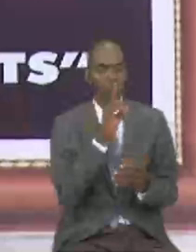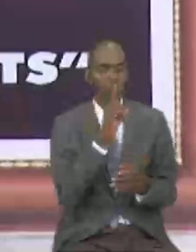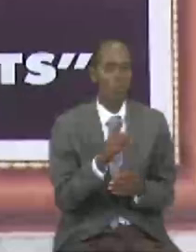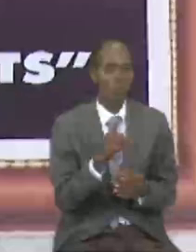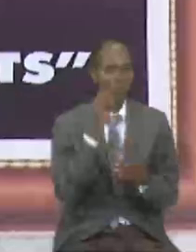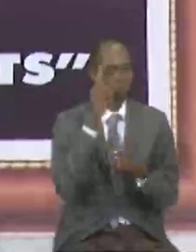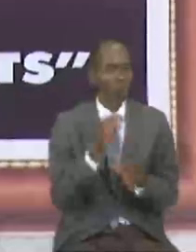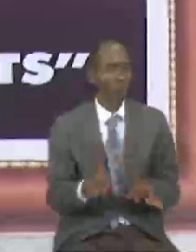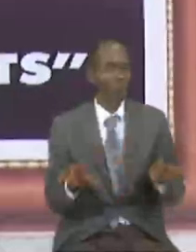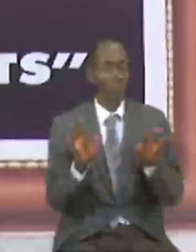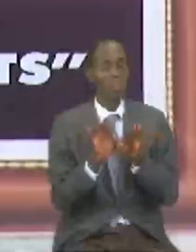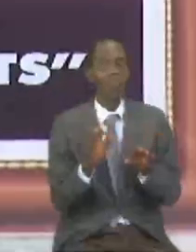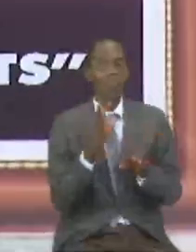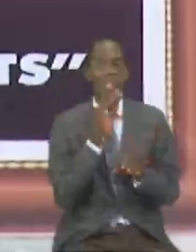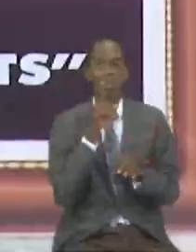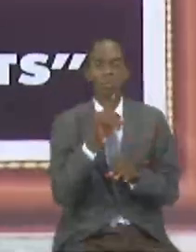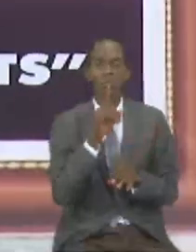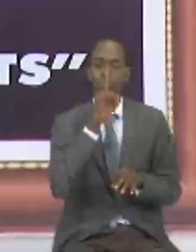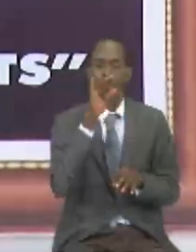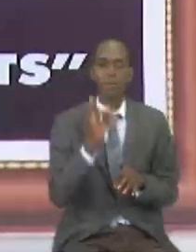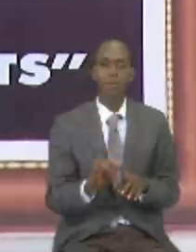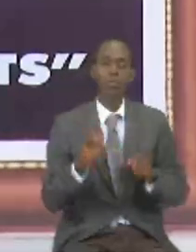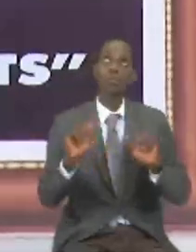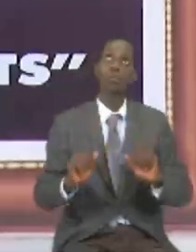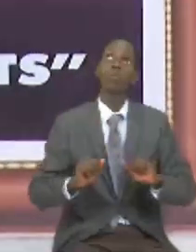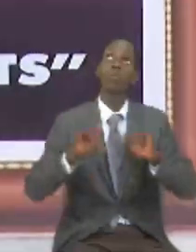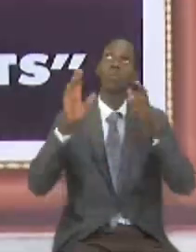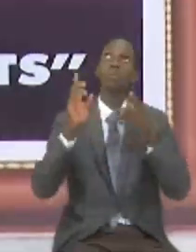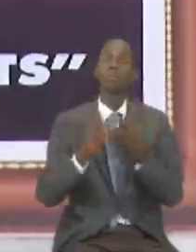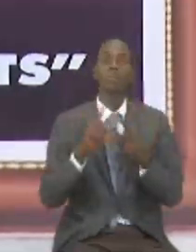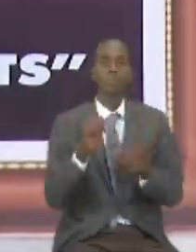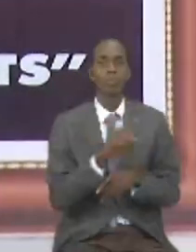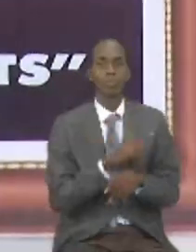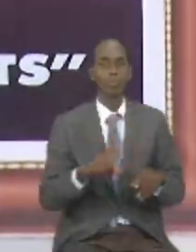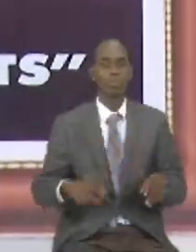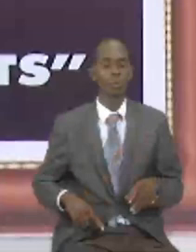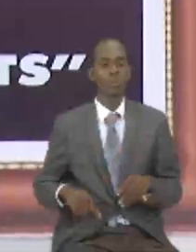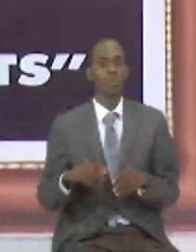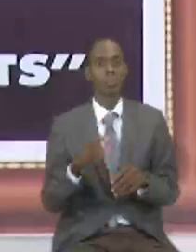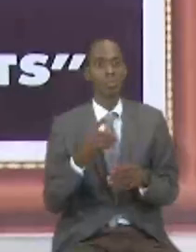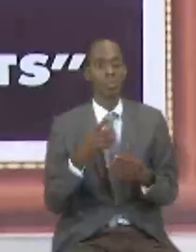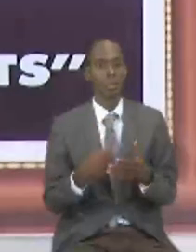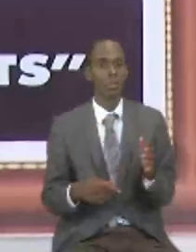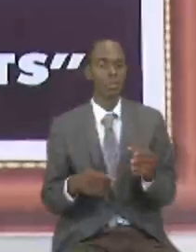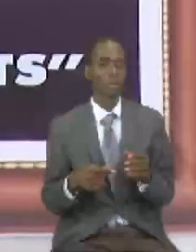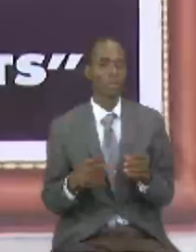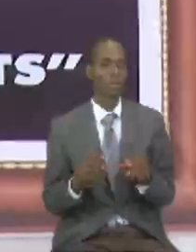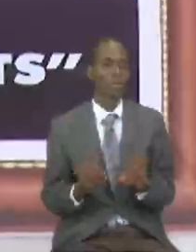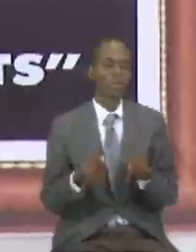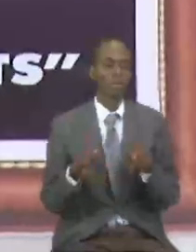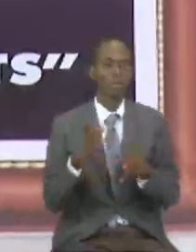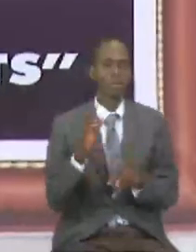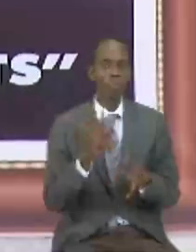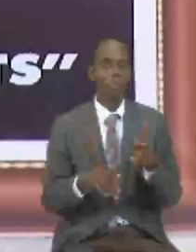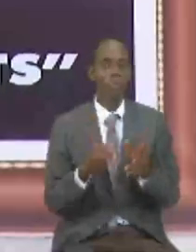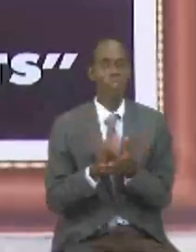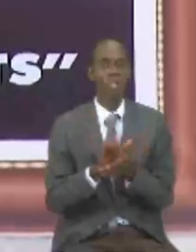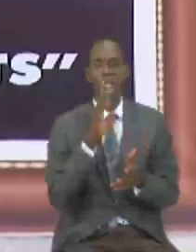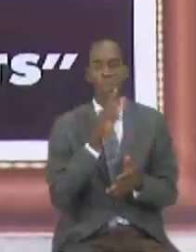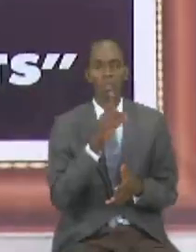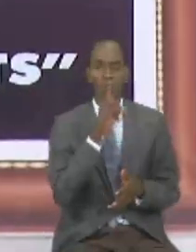qui sont des gens qui sont véritablement consacrés au Seigneur? Quel est le privilège des gens qui sont réellement fidèles, fructueux